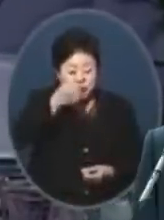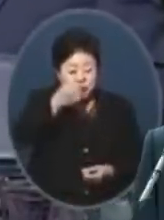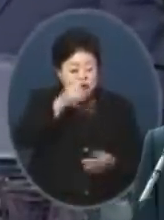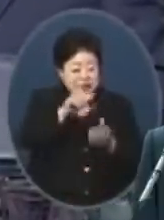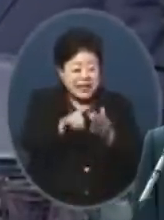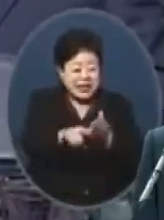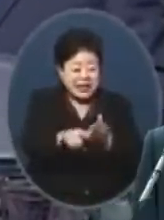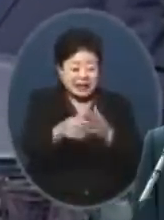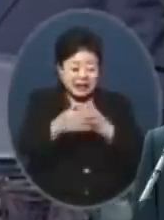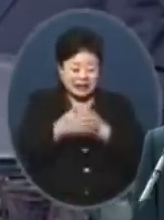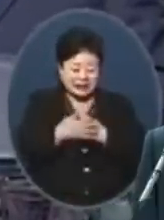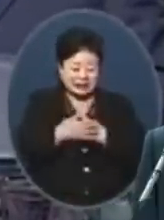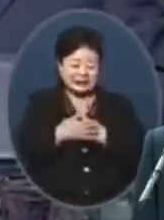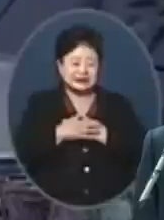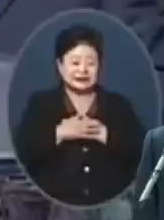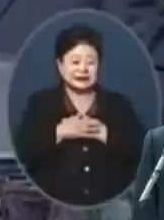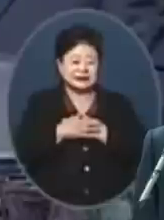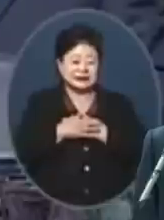때 나는